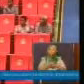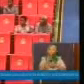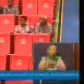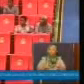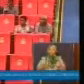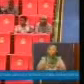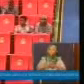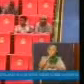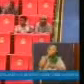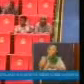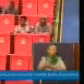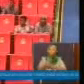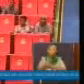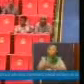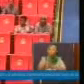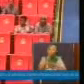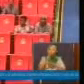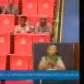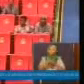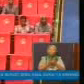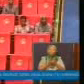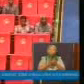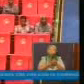nusu saa. Endelea mheshimiwa.